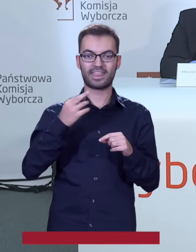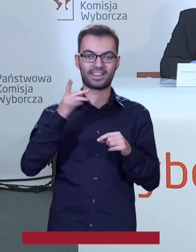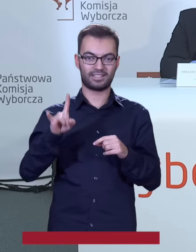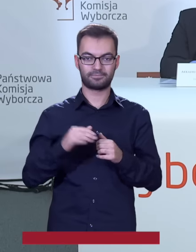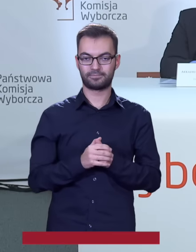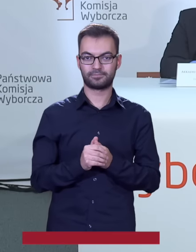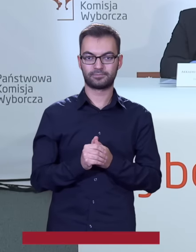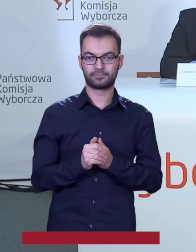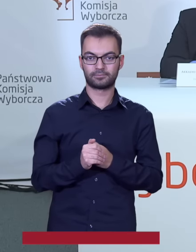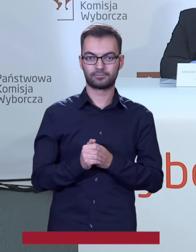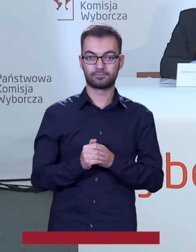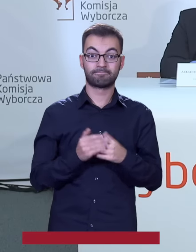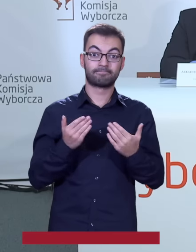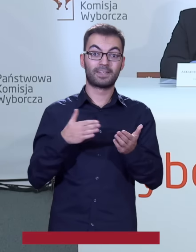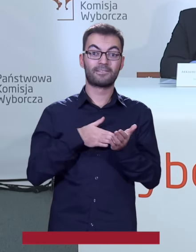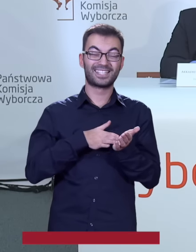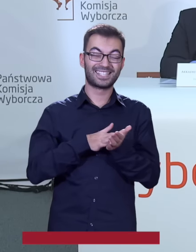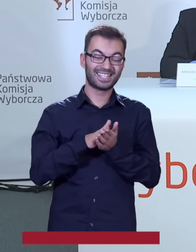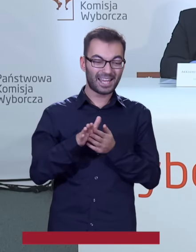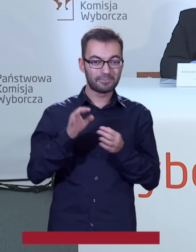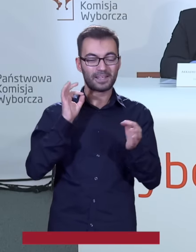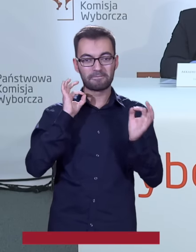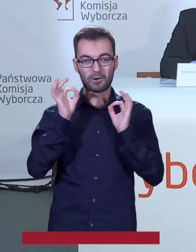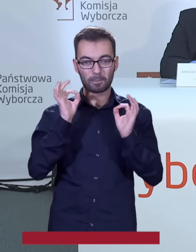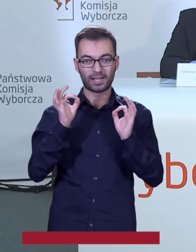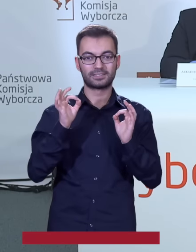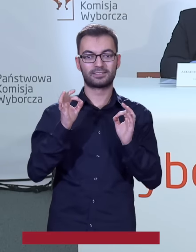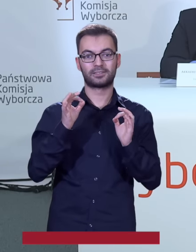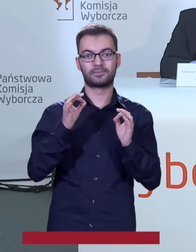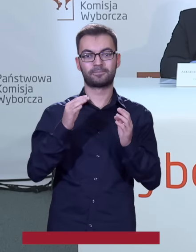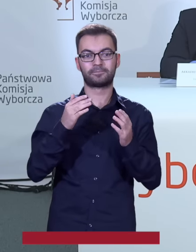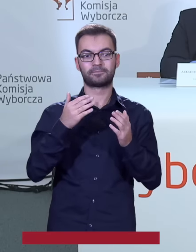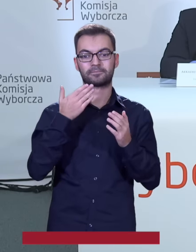o wstępne dane pozwalające na